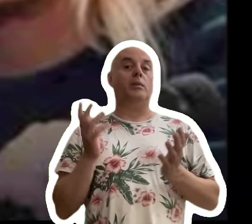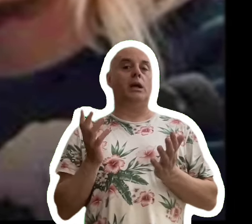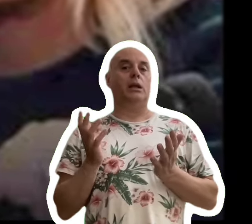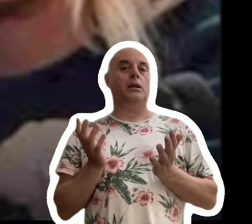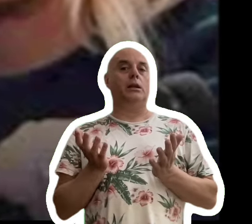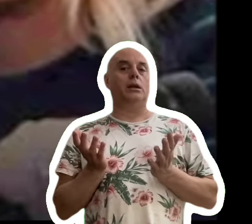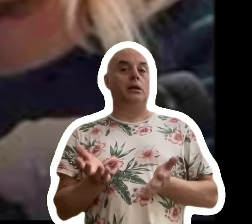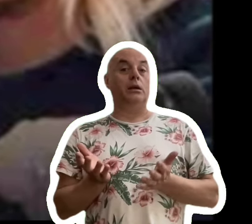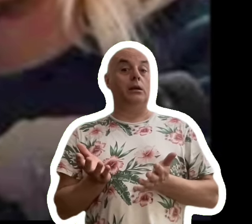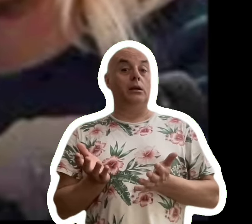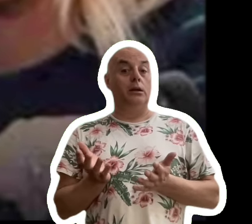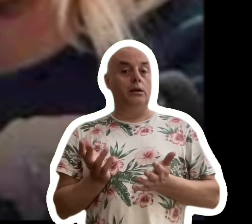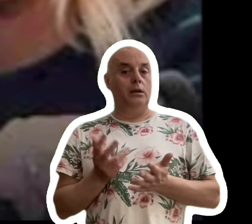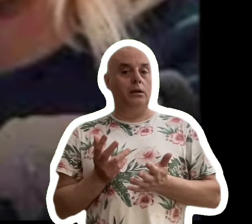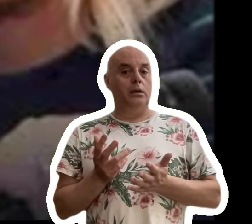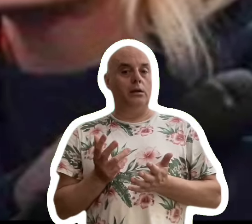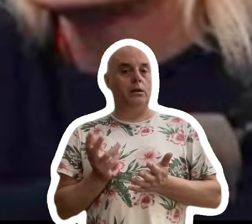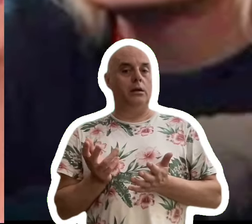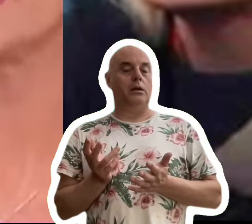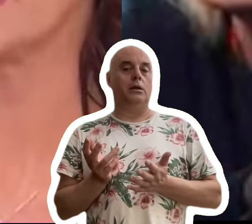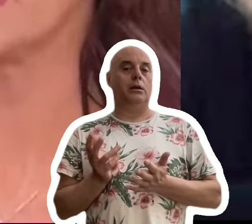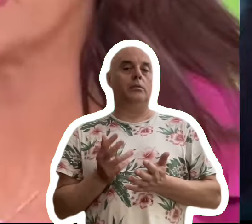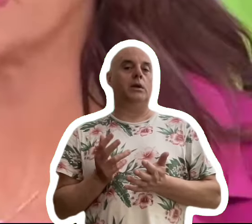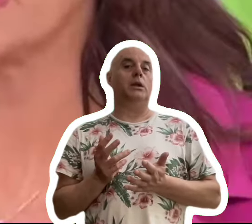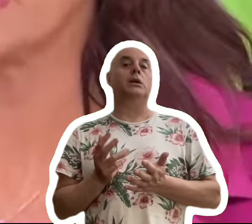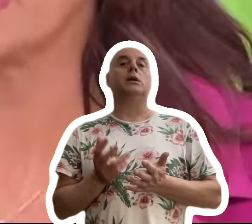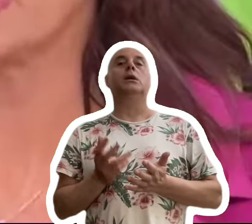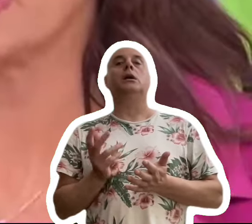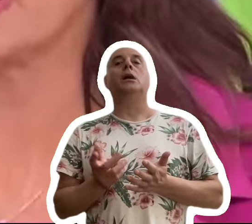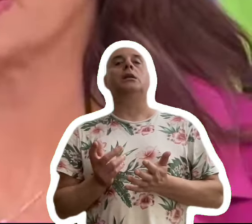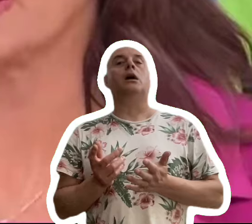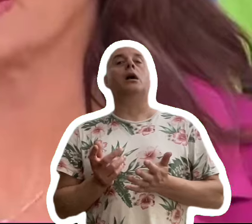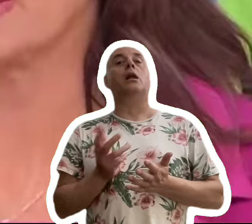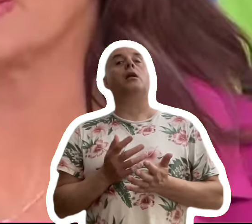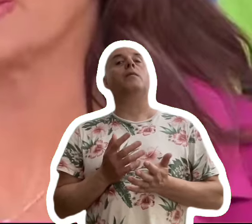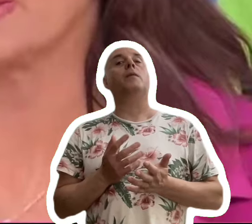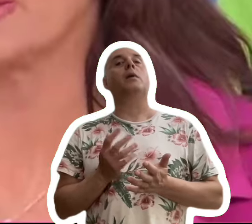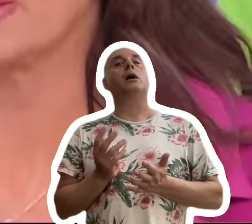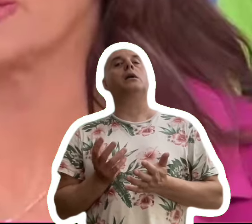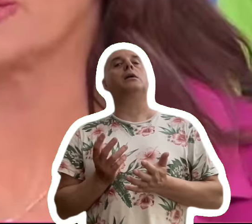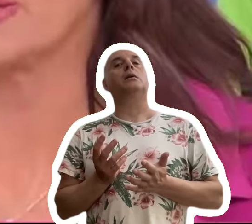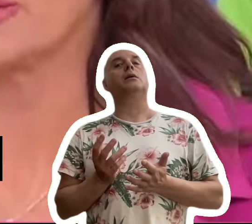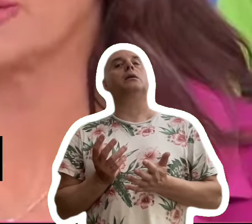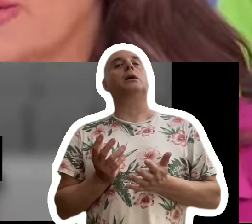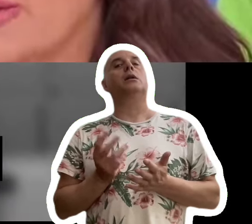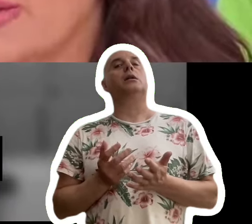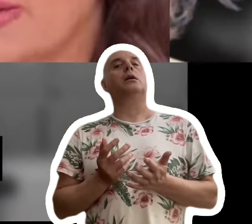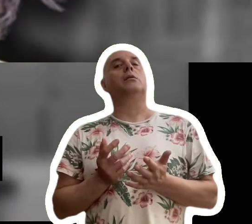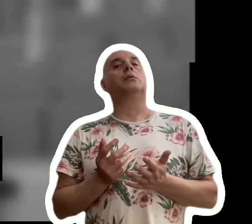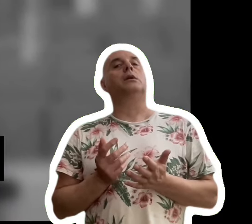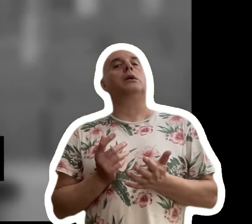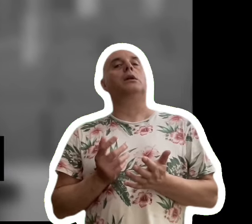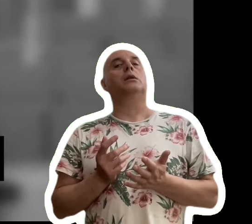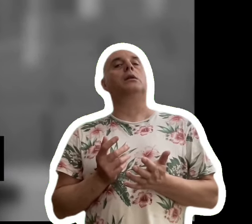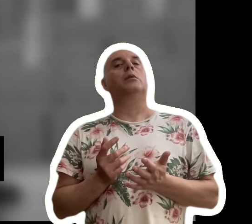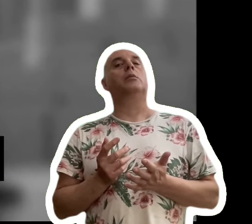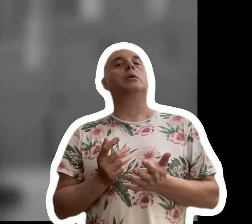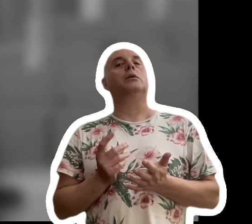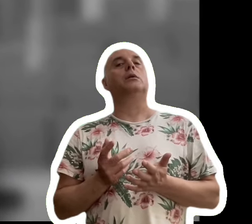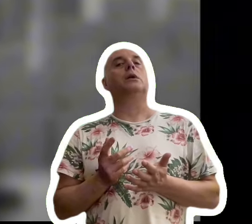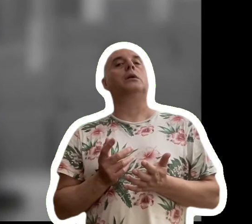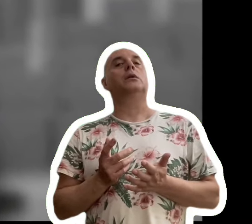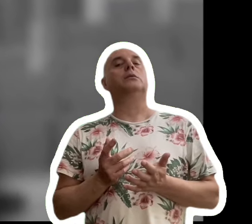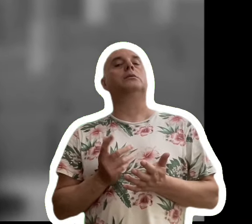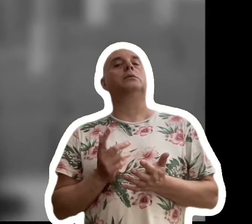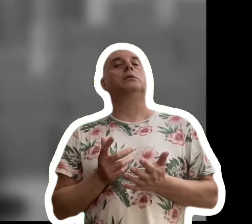Trattasi di un signore che nel 2017 era già venuto per corteggiarla Ma lei lo aveva mandato via sostenendo che non